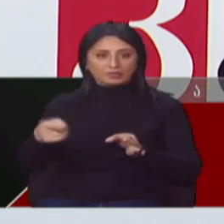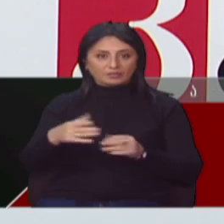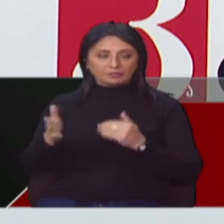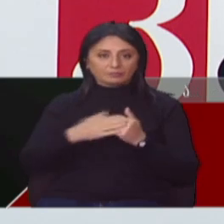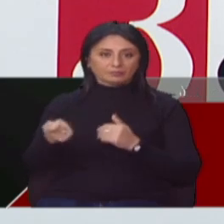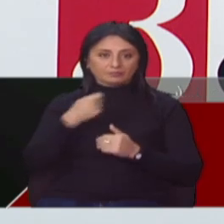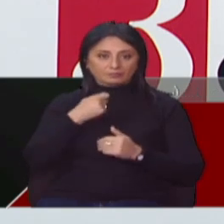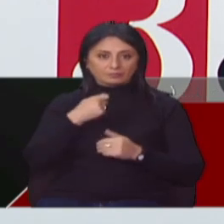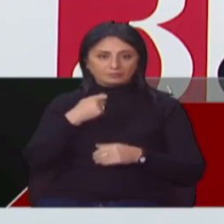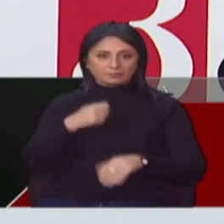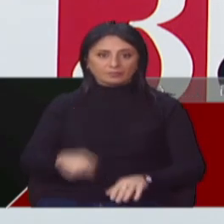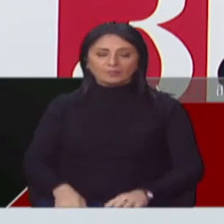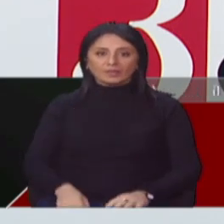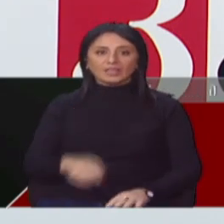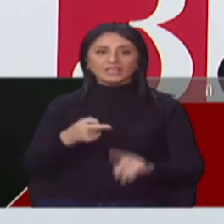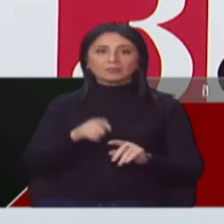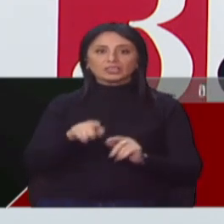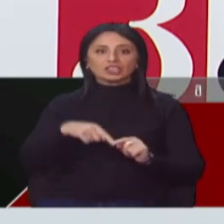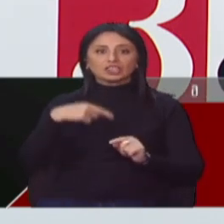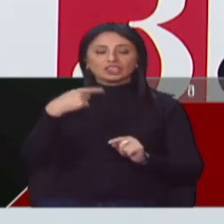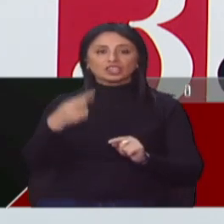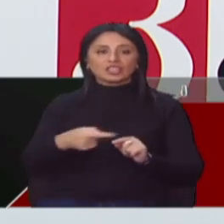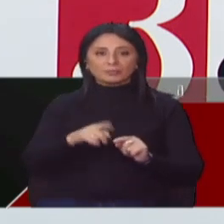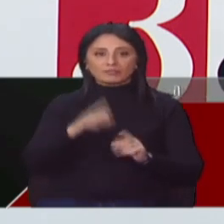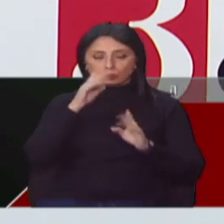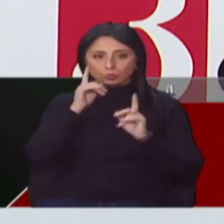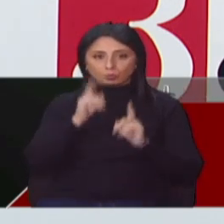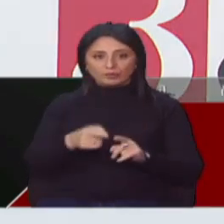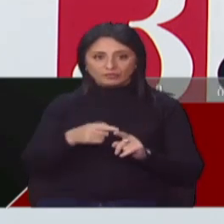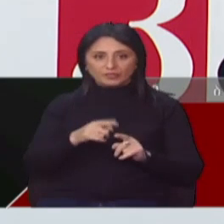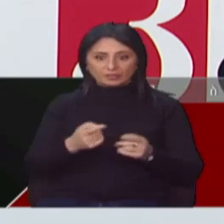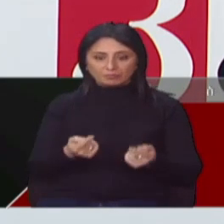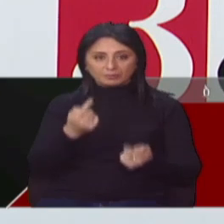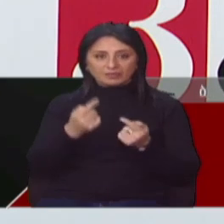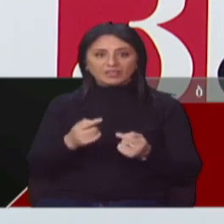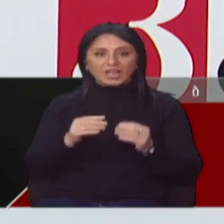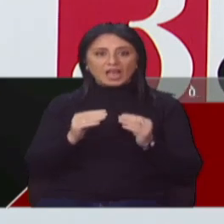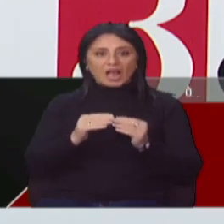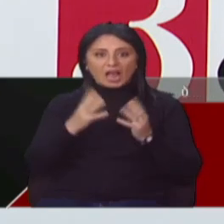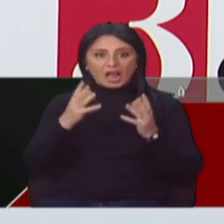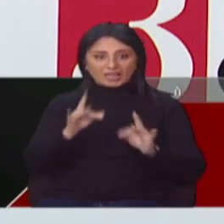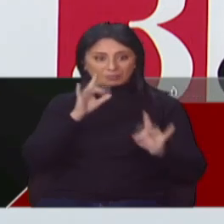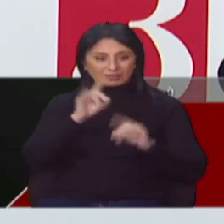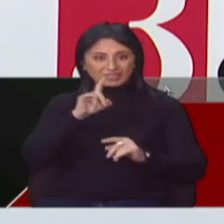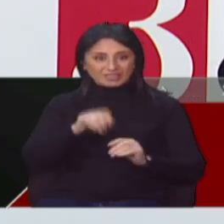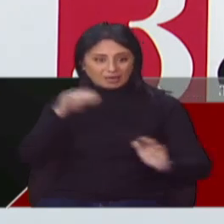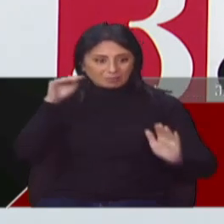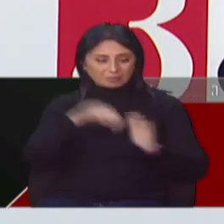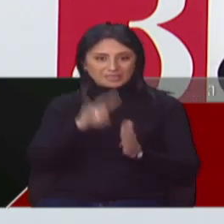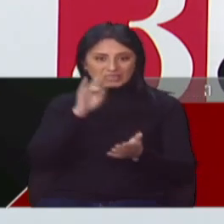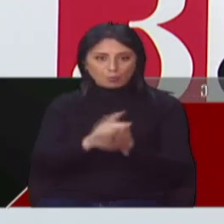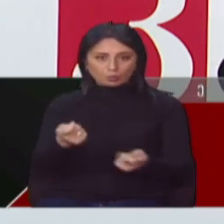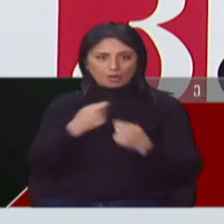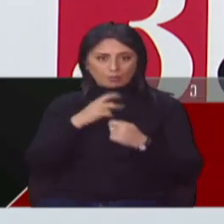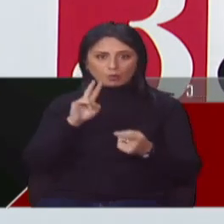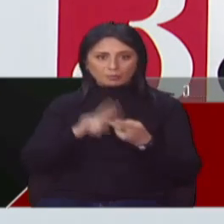აღკვეთეს ღონისძიების შეფარდება. თურმე იმის შემდეგ სანდრო გიმნაზისტებმა ბუნებრივია კვლავ წამოიწია, ანუ 10 დღის პიარისთვის გამწირეს და სამუდამო პატრულობა